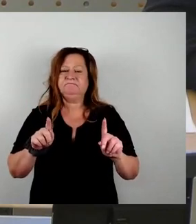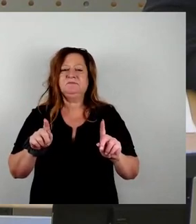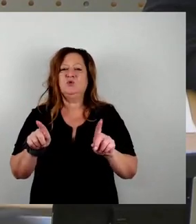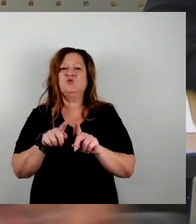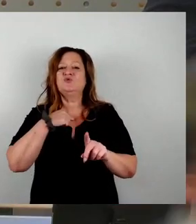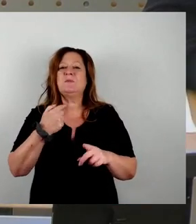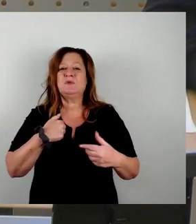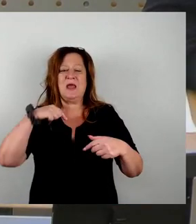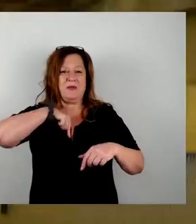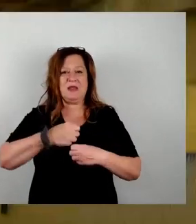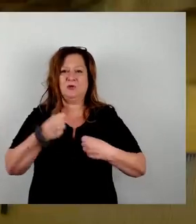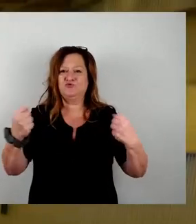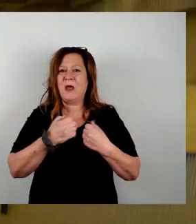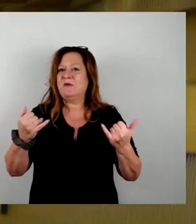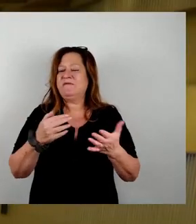weiterentwickelt. Danke.